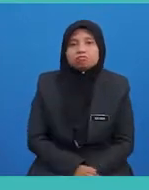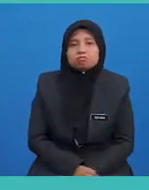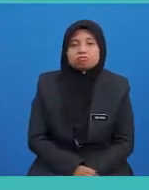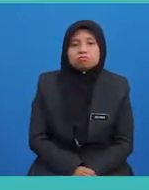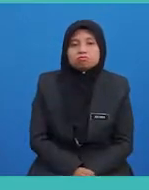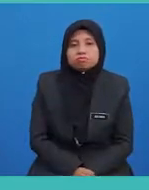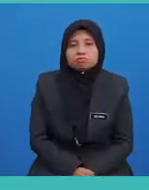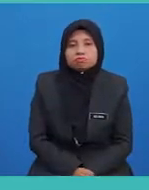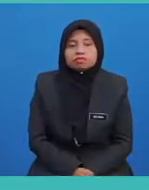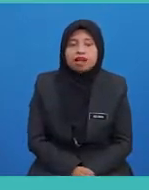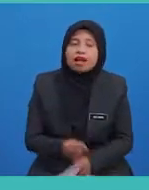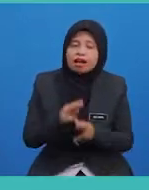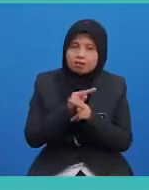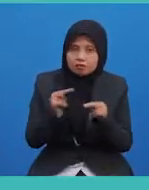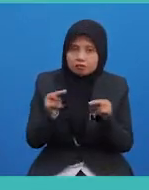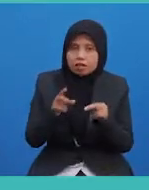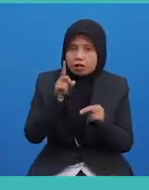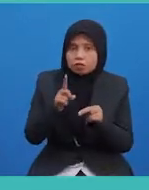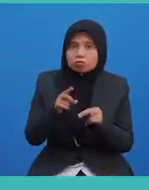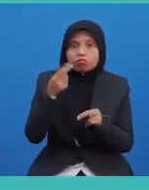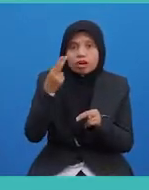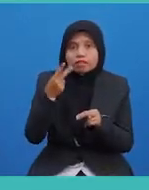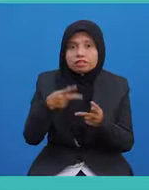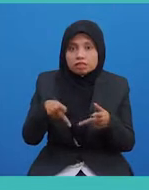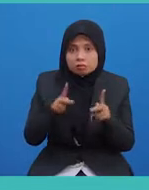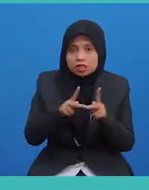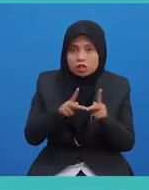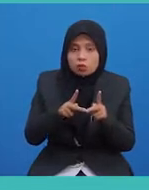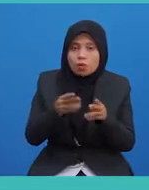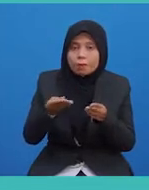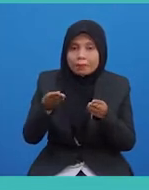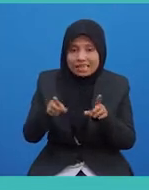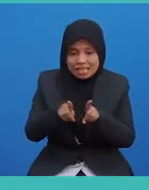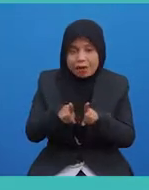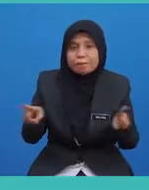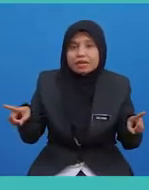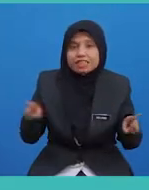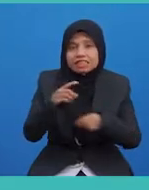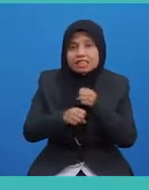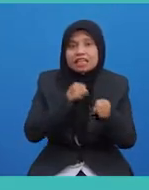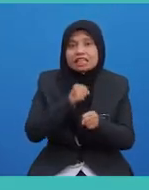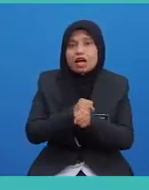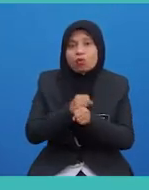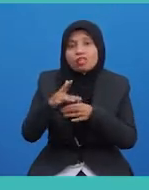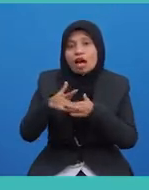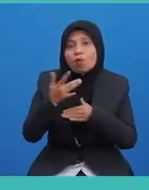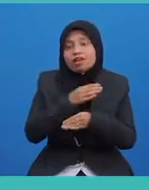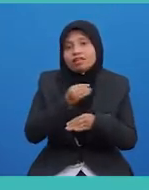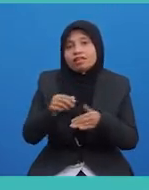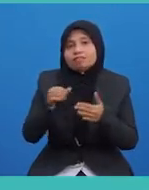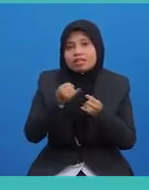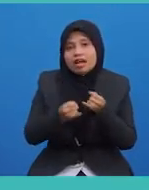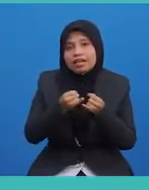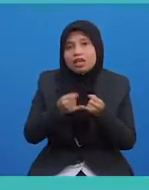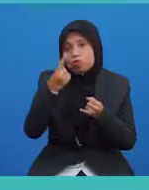ini. Namun, kamu hanya perlu memberi beza data peratus tahun awal dan tahun akhir